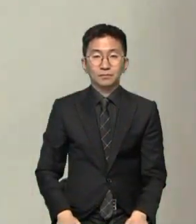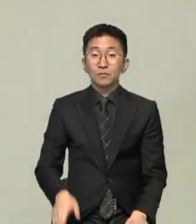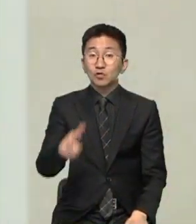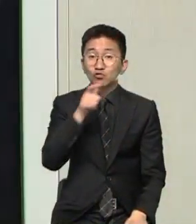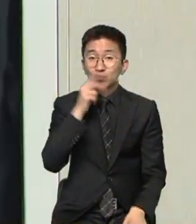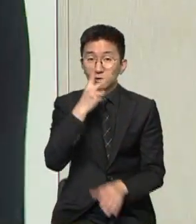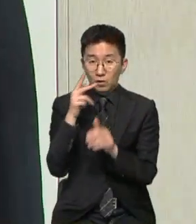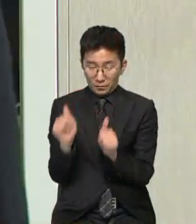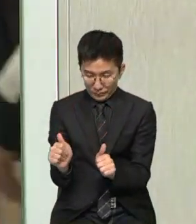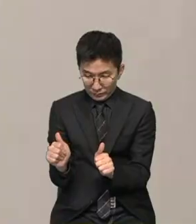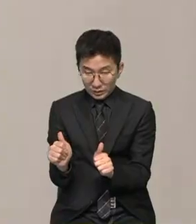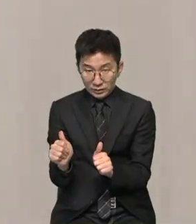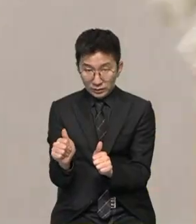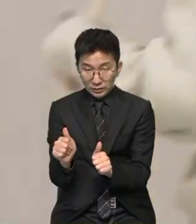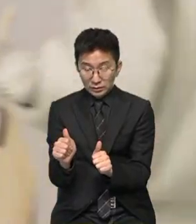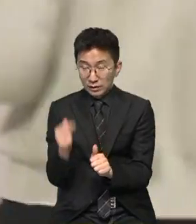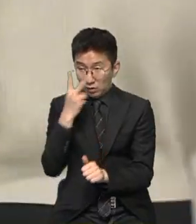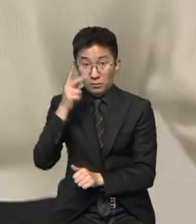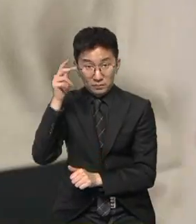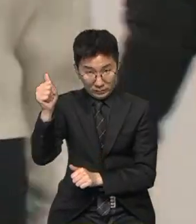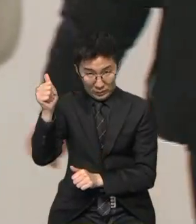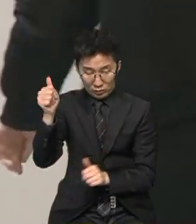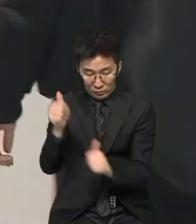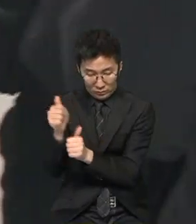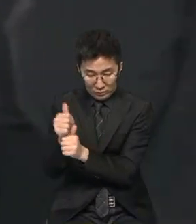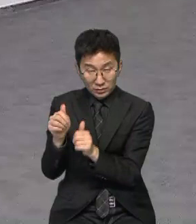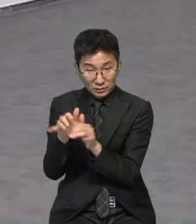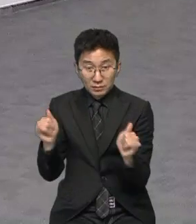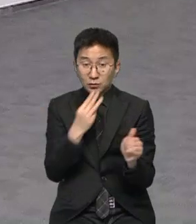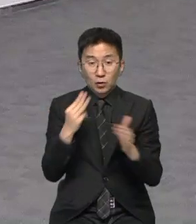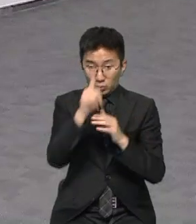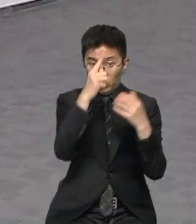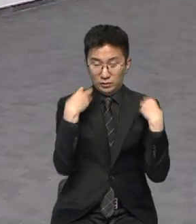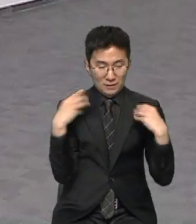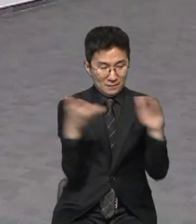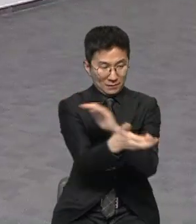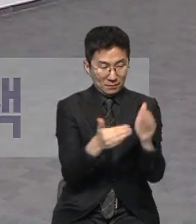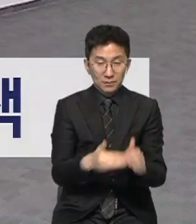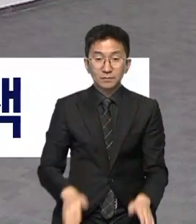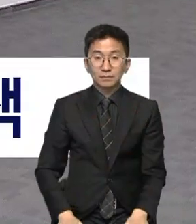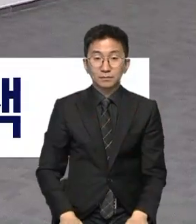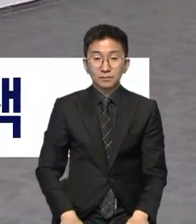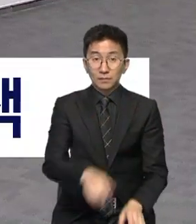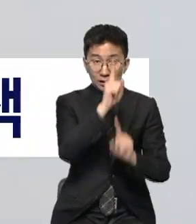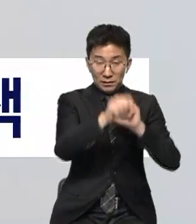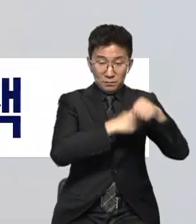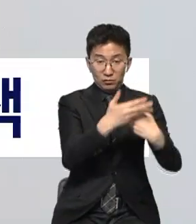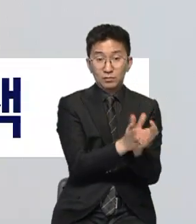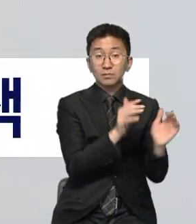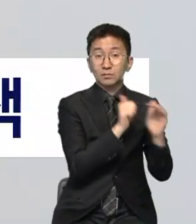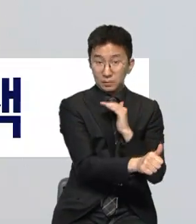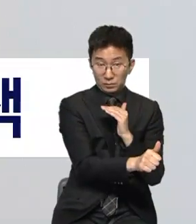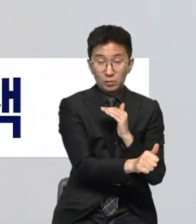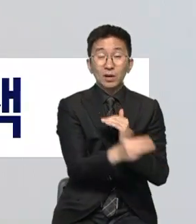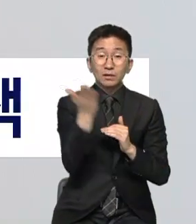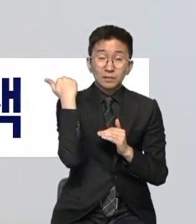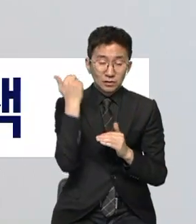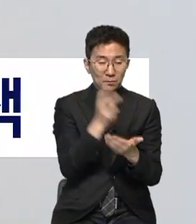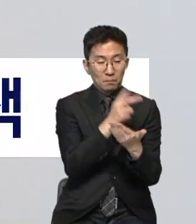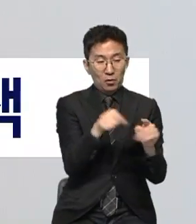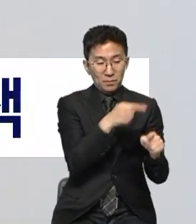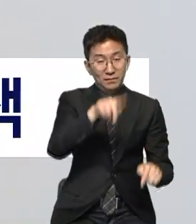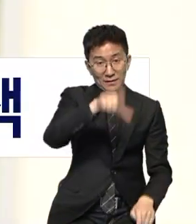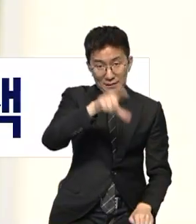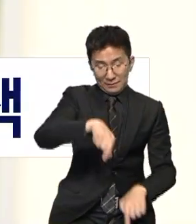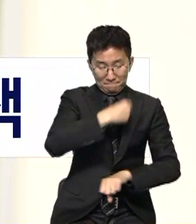수원지검 소속 검사와 수사관들이 경기도청 사무실로 들어섭니다. 이재명 민주당 대표가 경기도지사 재직 시절 사용했던